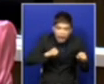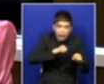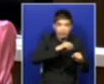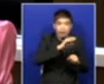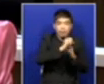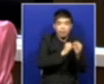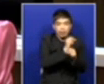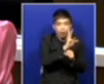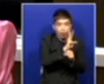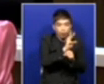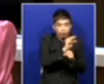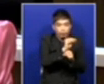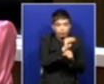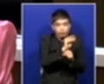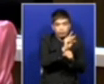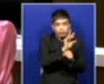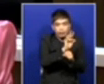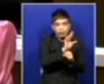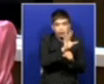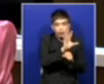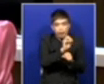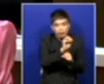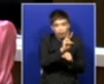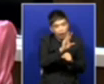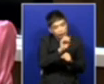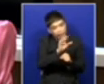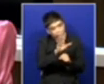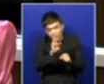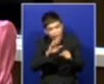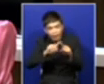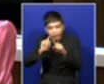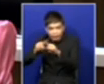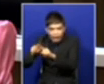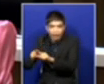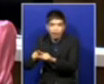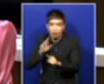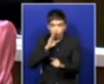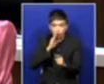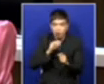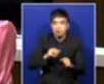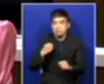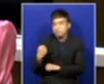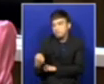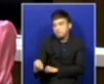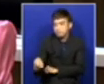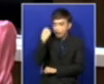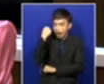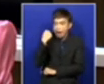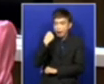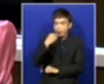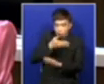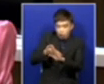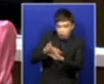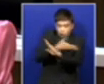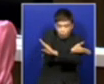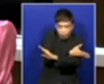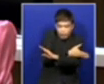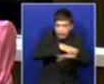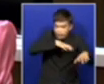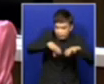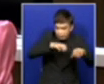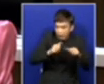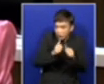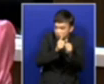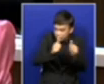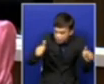60 62 63วันนี้แข็งแรงครับมีเงินหน้าตักเยอะครับมีโรคโควิดปุ๊บจัดการแก้ไขปัญหาได้ครับ